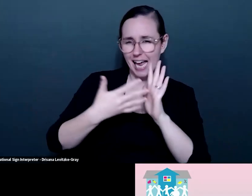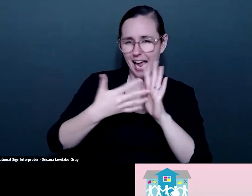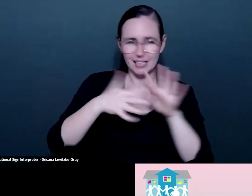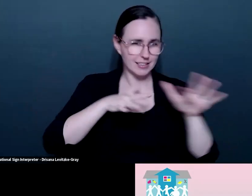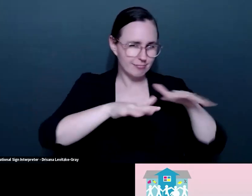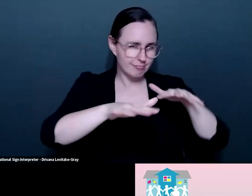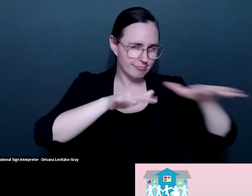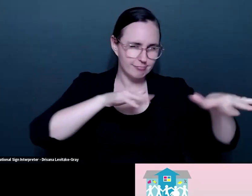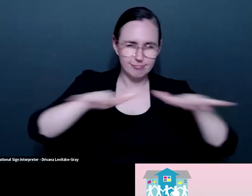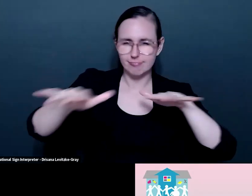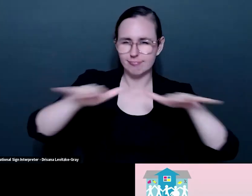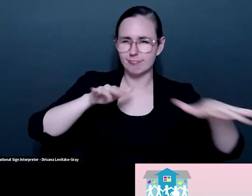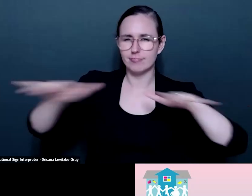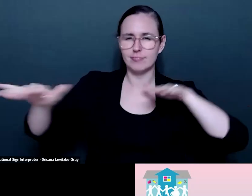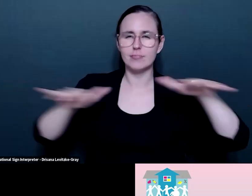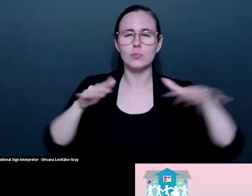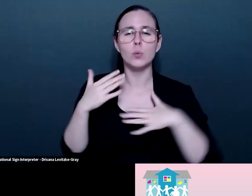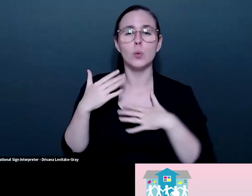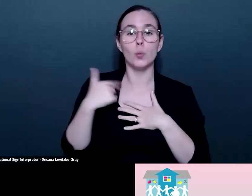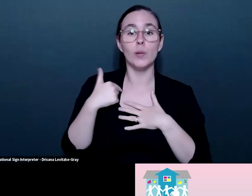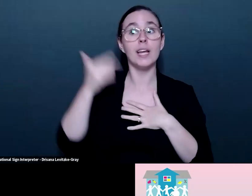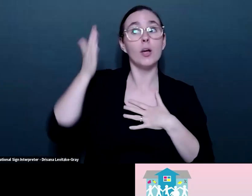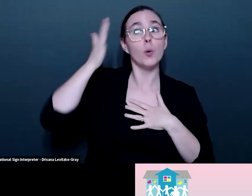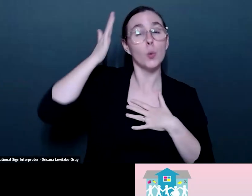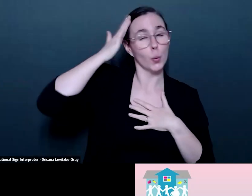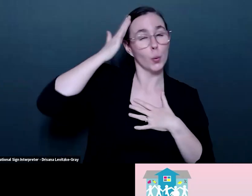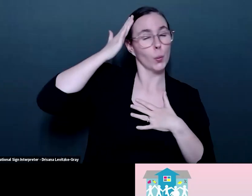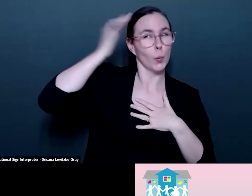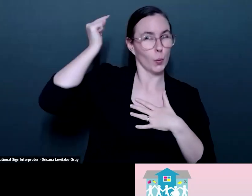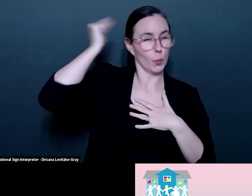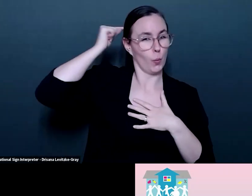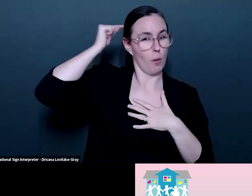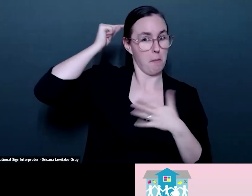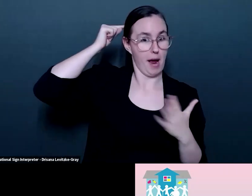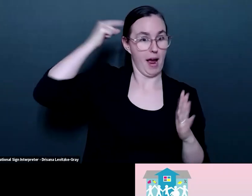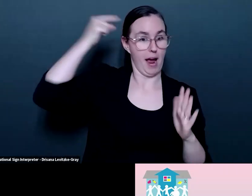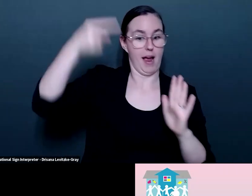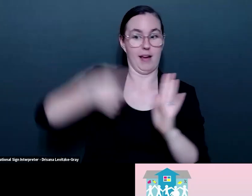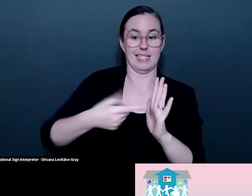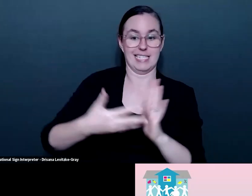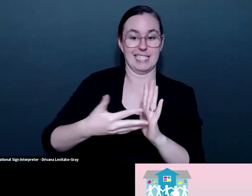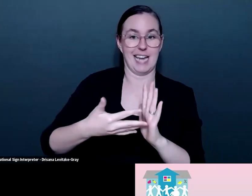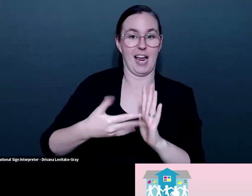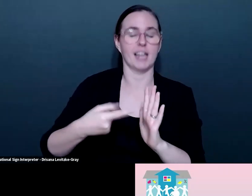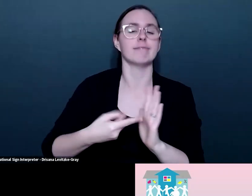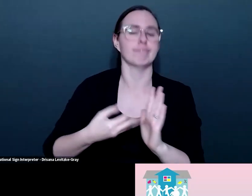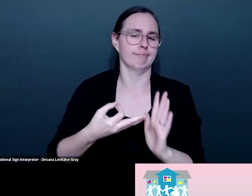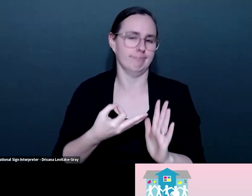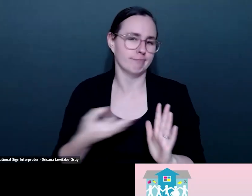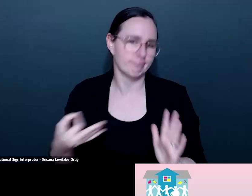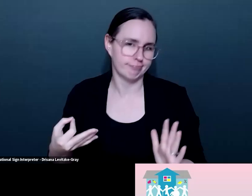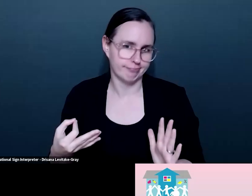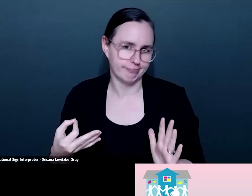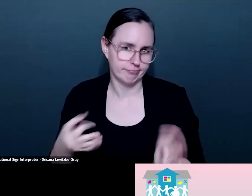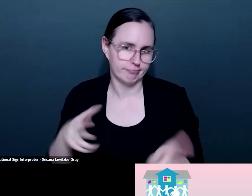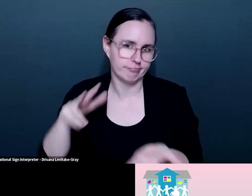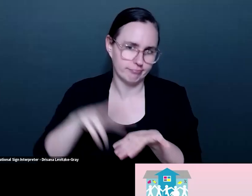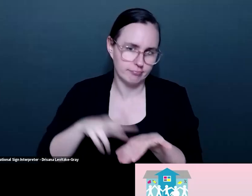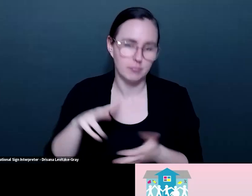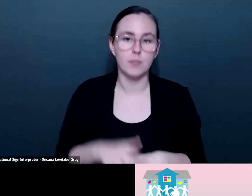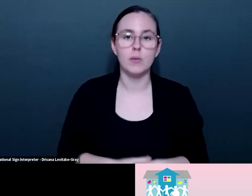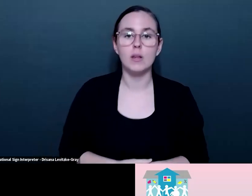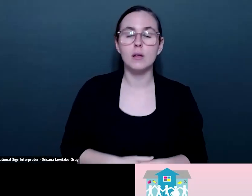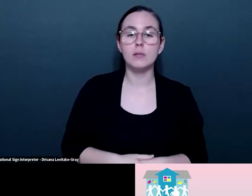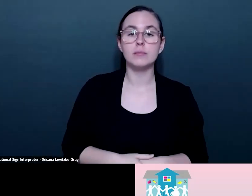On peut aussi dire que certaines questions peuvent fonctionner de manière normale. Oh, de manière